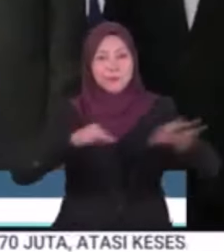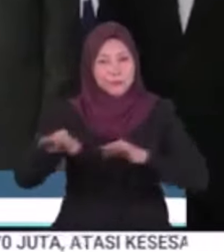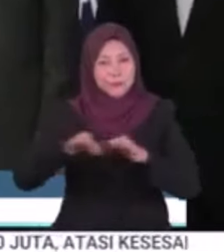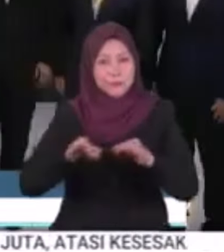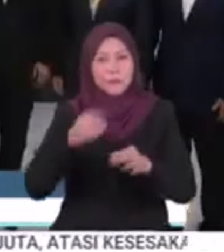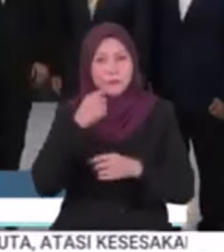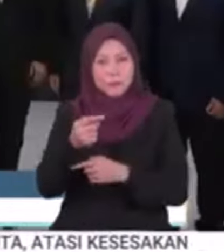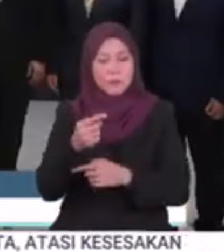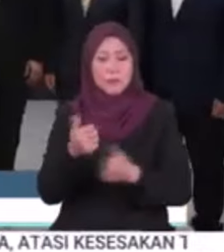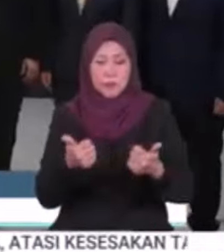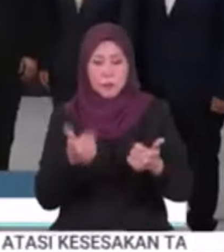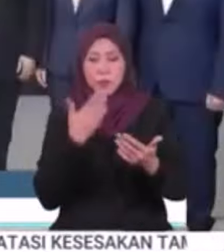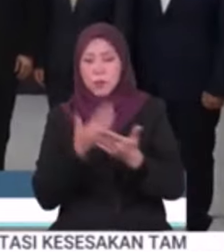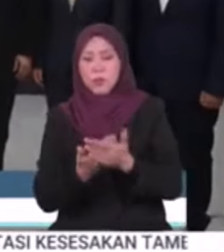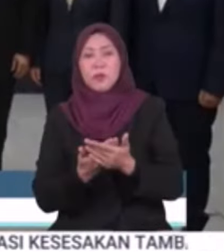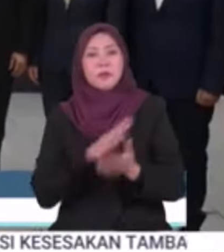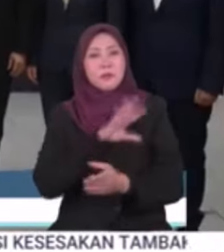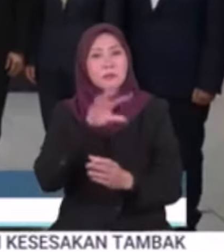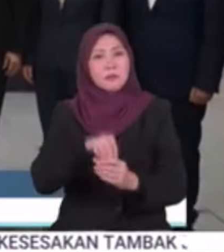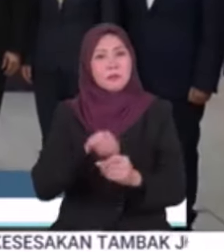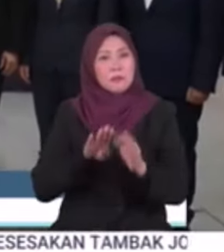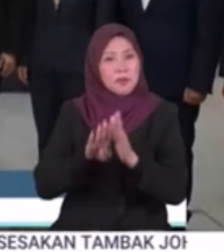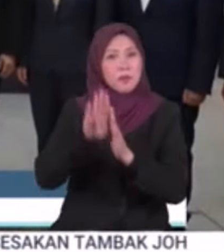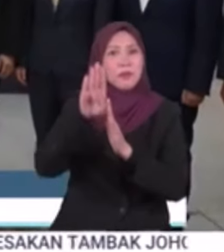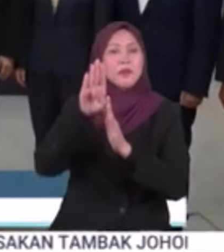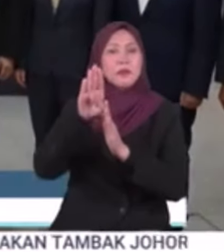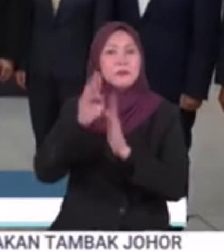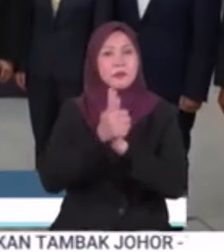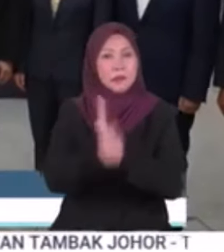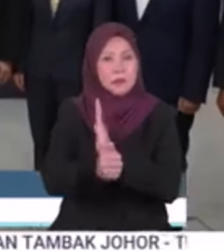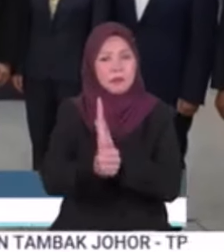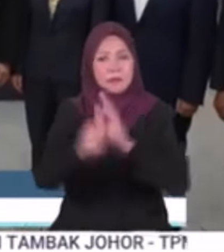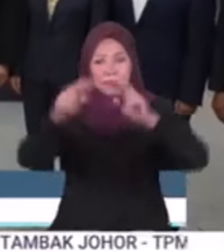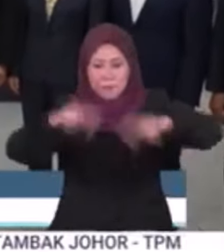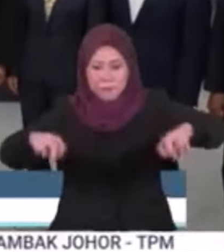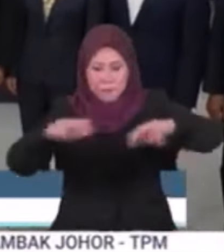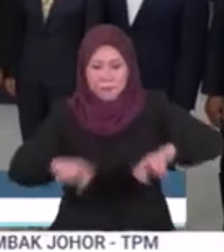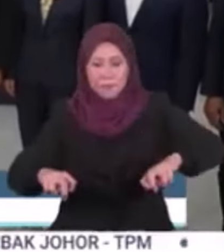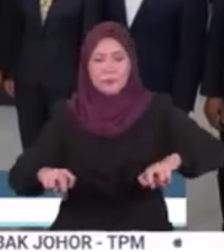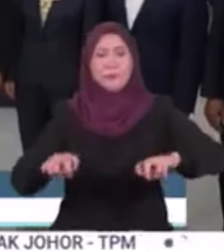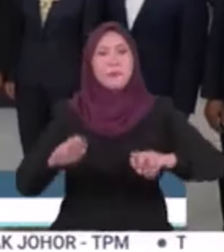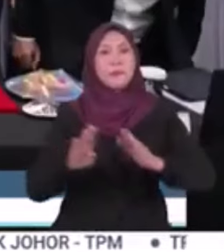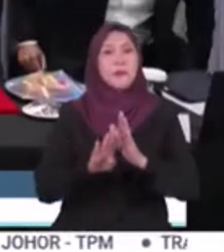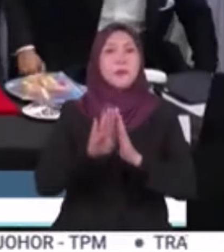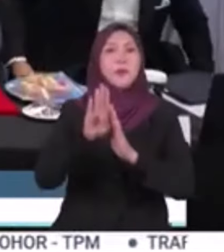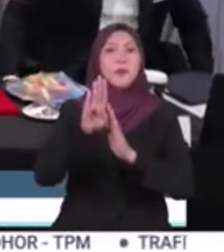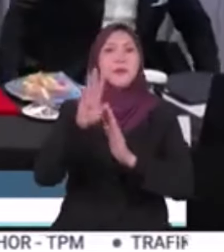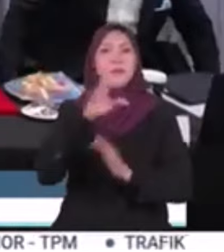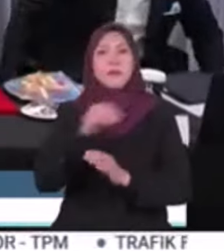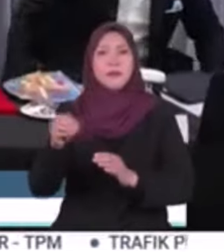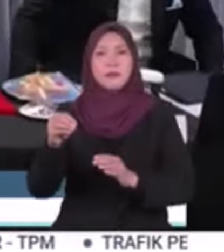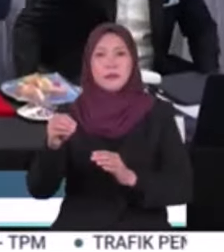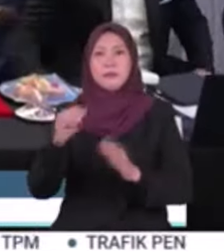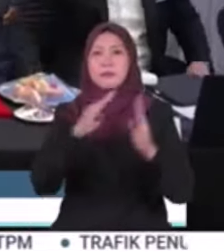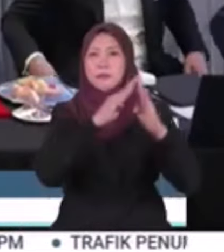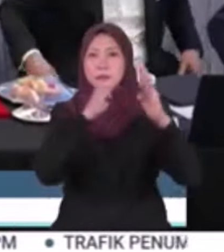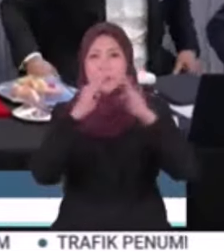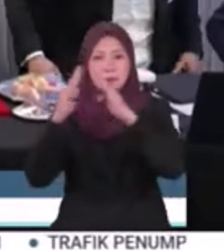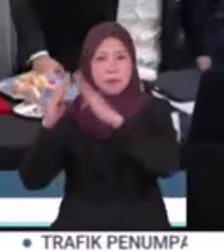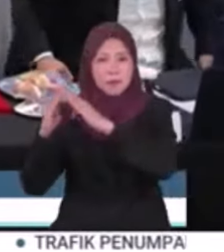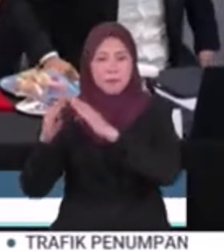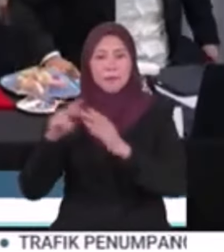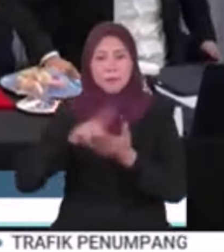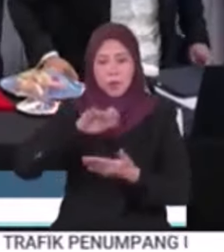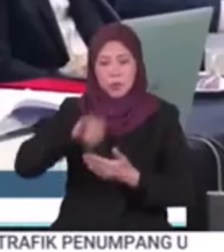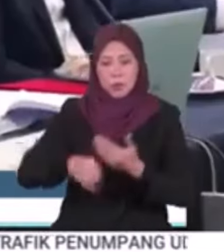Ibrahim potensinya turut mencakupi pembangunan bakat Penyelidikan dan pembangunan serta pembandaran